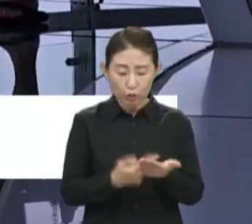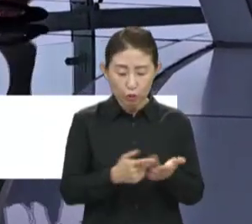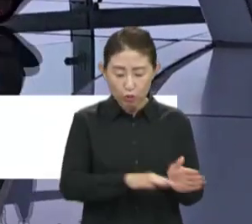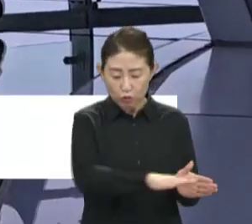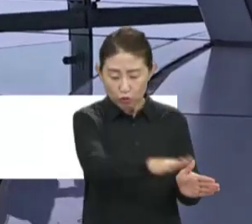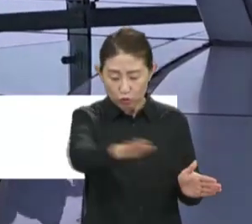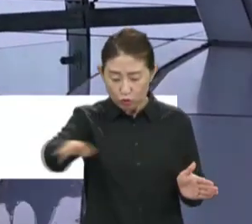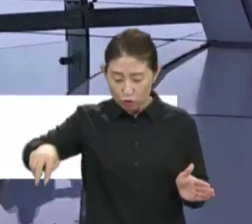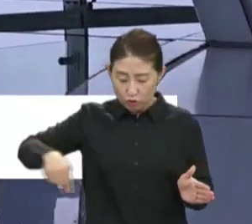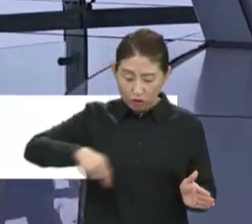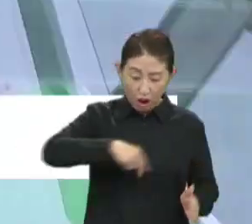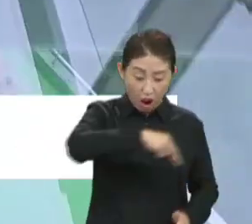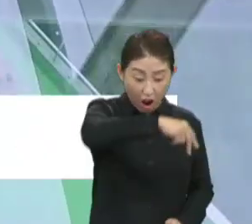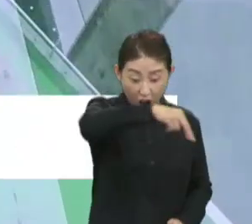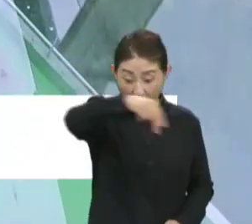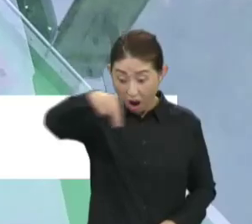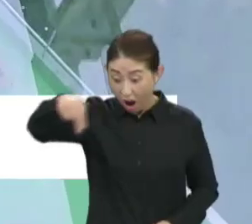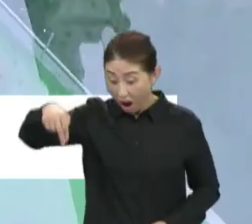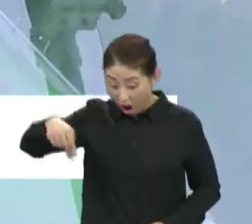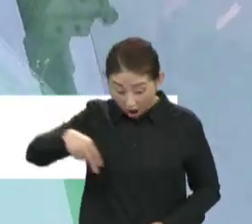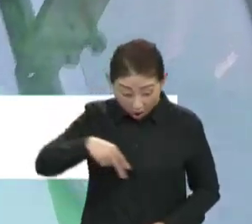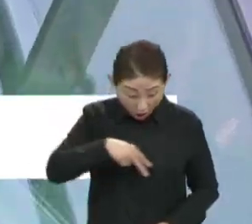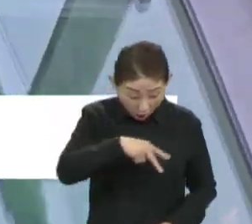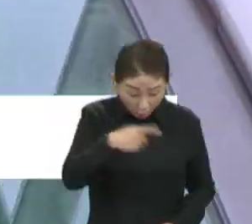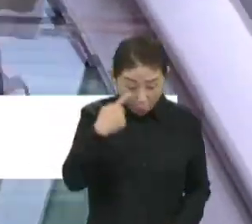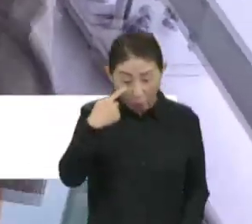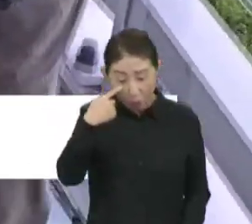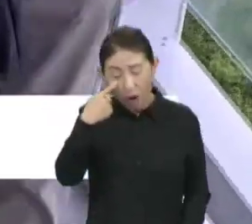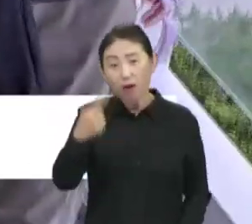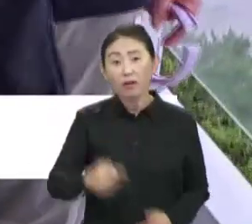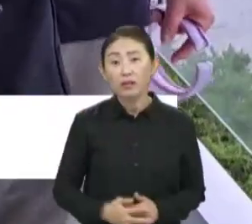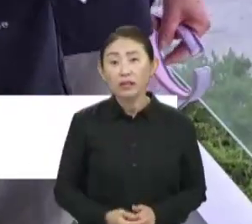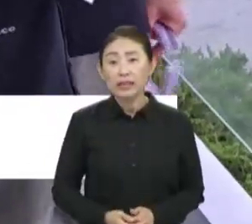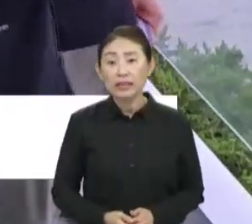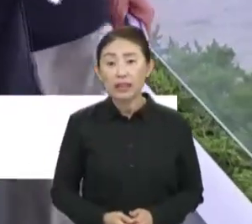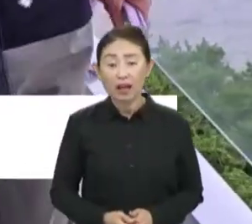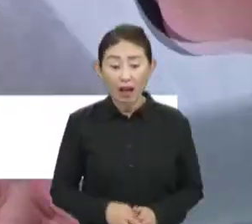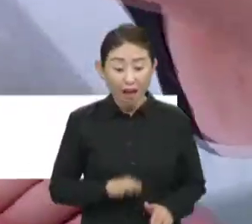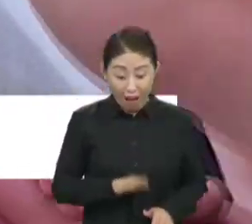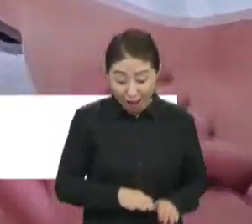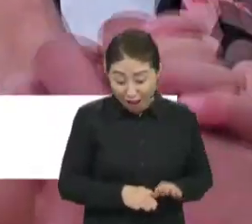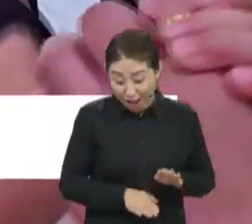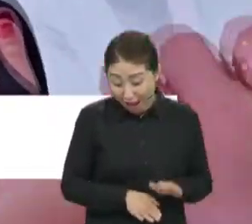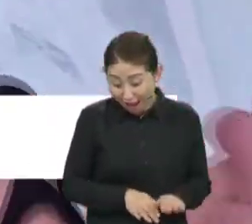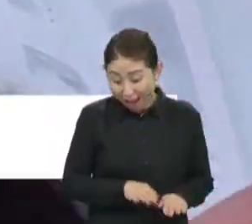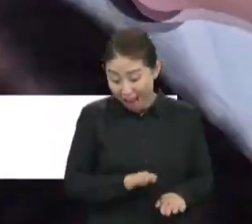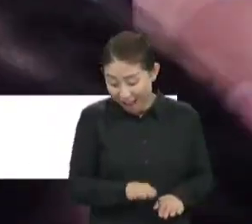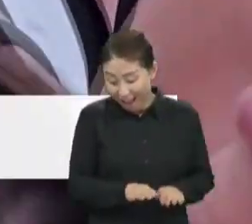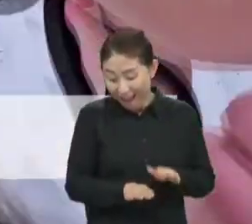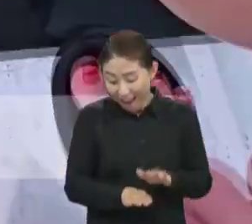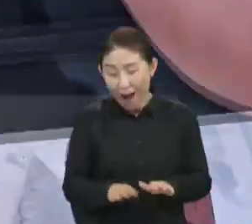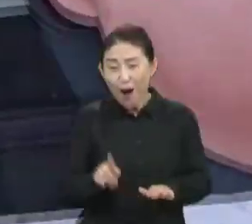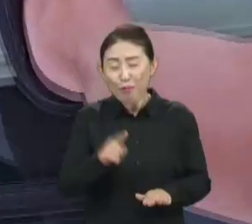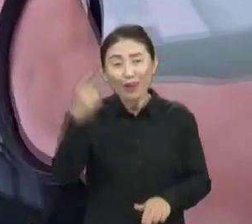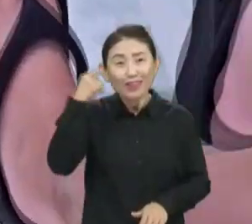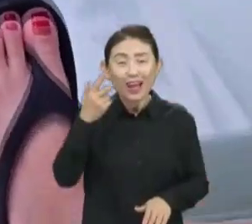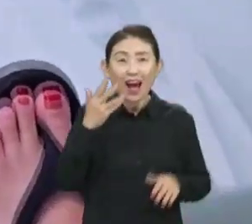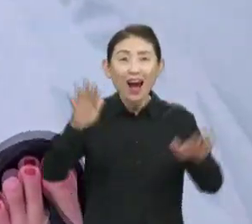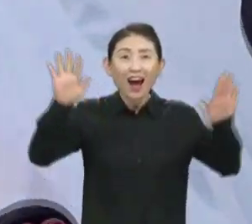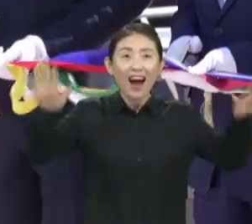된 스카이워크로 발길을 옮기자 타워 아래가 훤히 내려다 보입니다. 한 발짝 한 발짝 말 그대로 하늘을 걷는